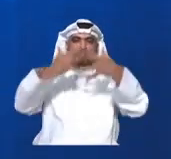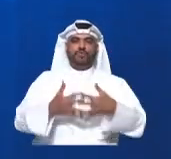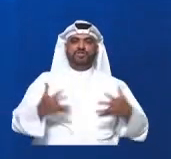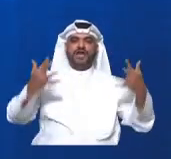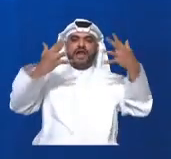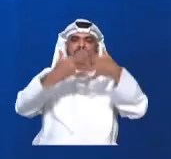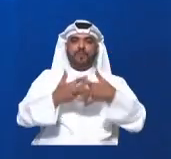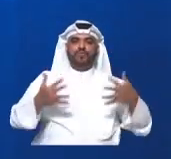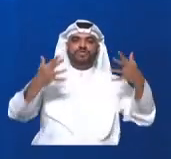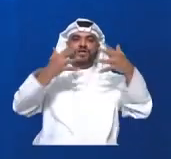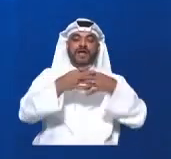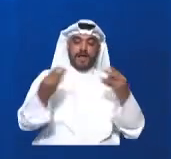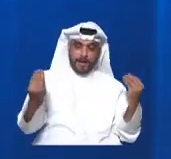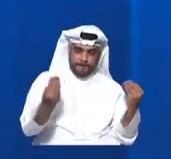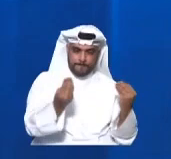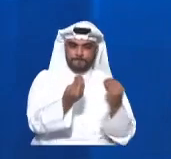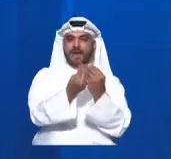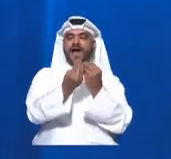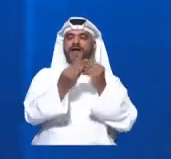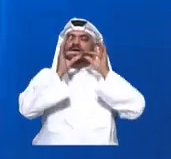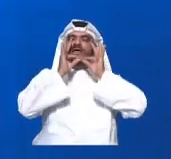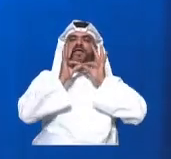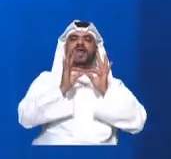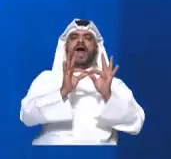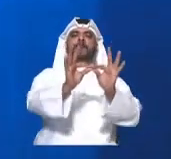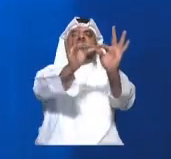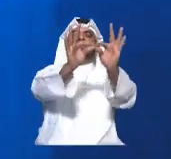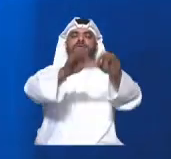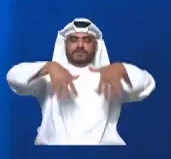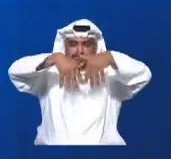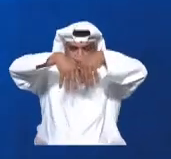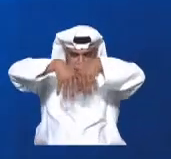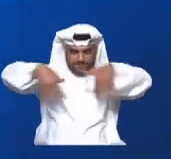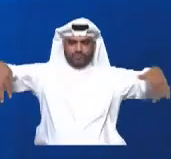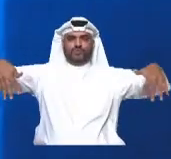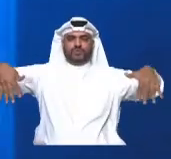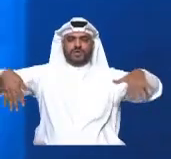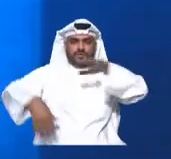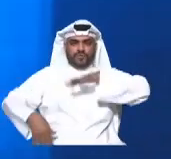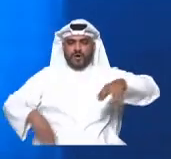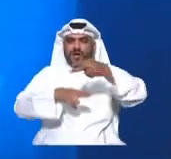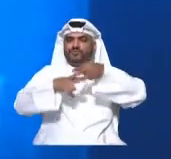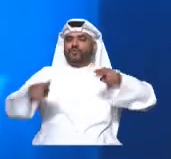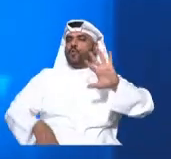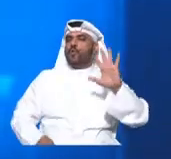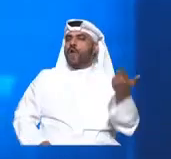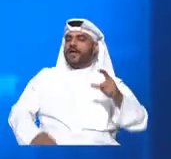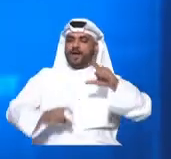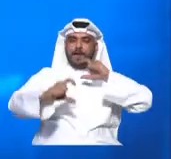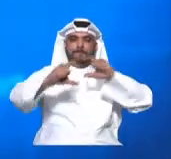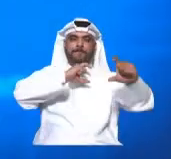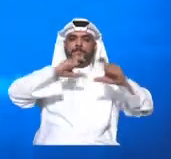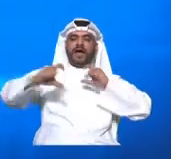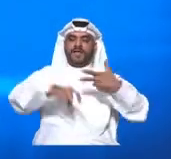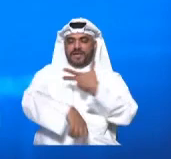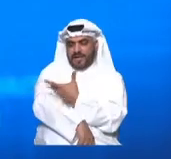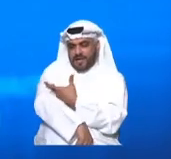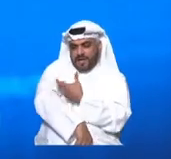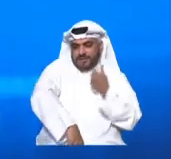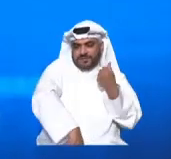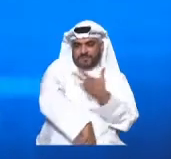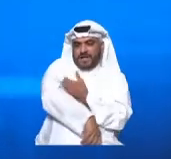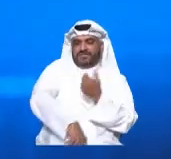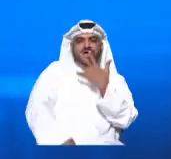حملة معا إلى الأبد سورا للوطن، والتي نظمها بنك الدم المركزي بمناسبة الذكرى